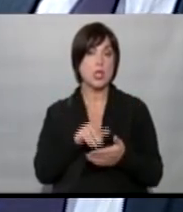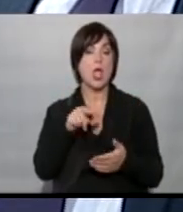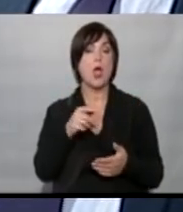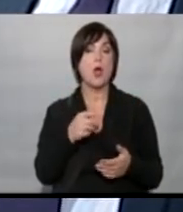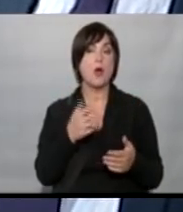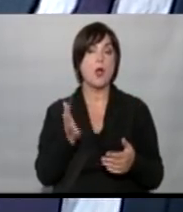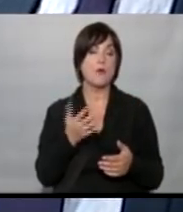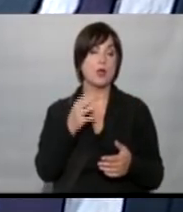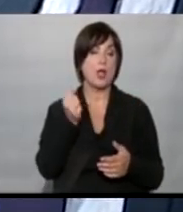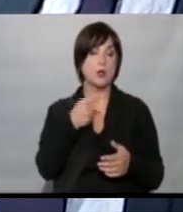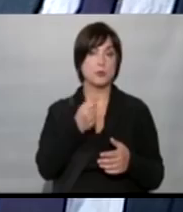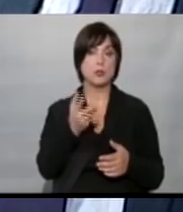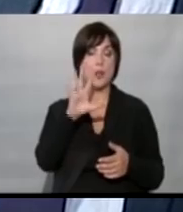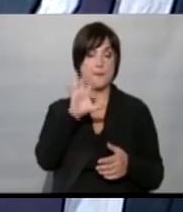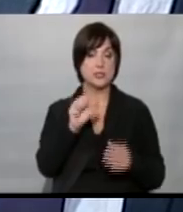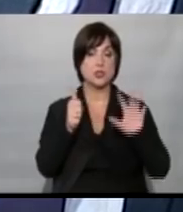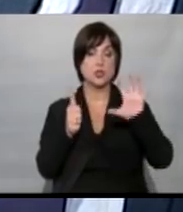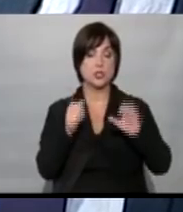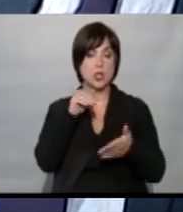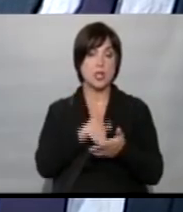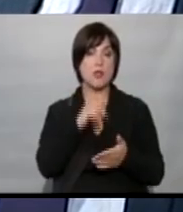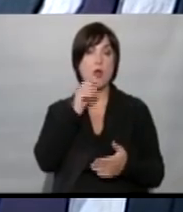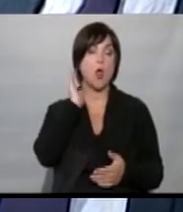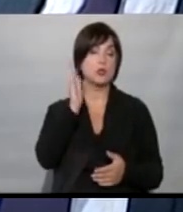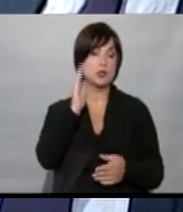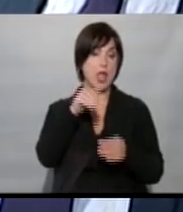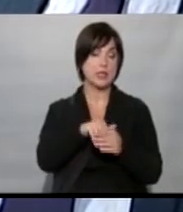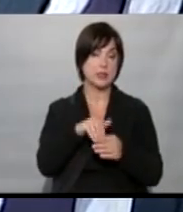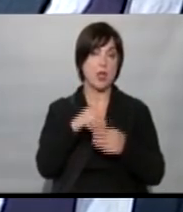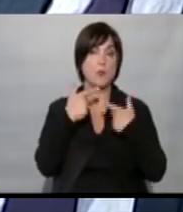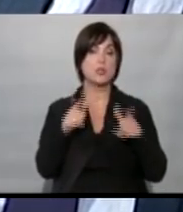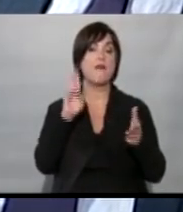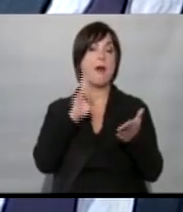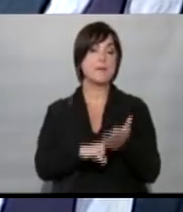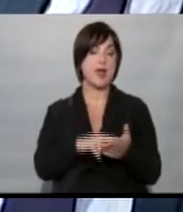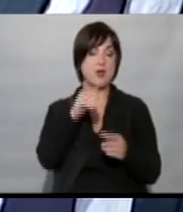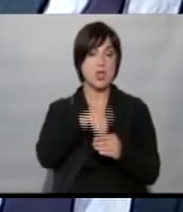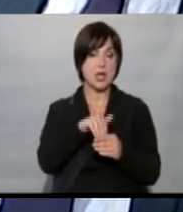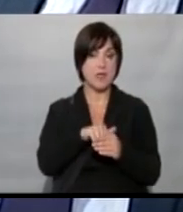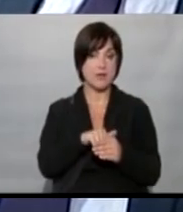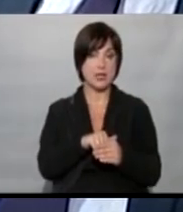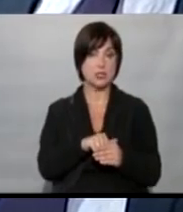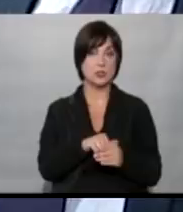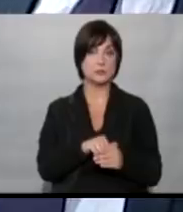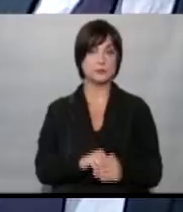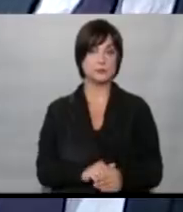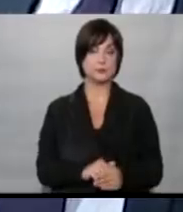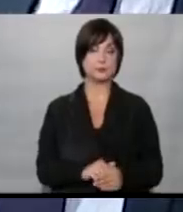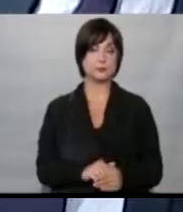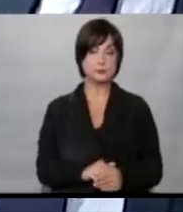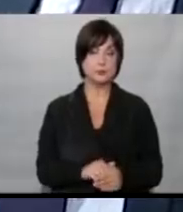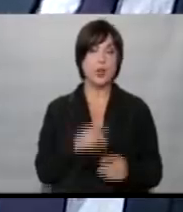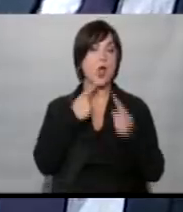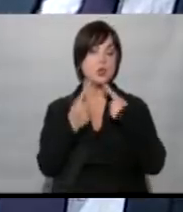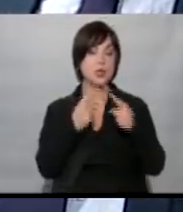броите 500.000, 600.000, што излегле дека тоа е, му дава право на референдум, односно на овој